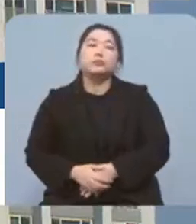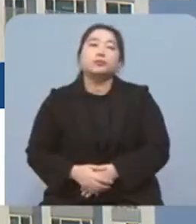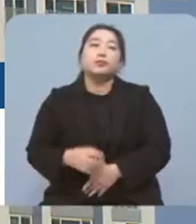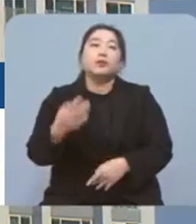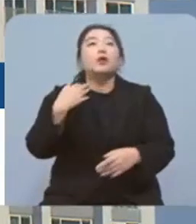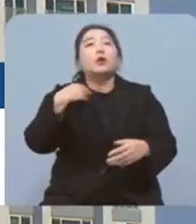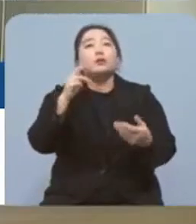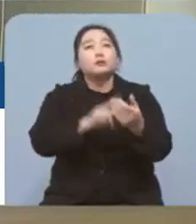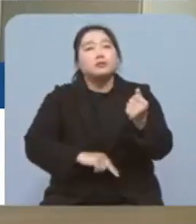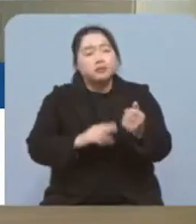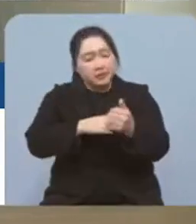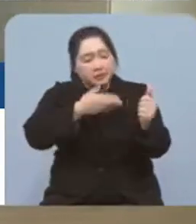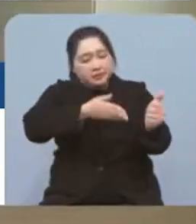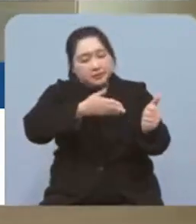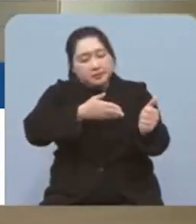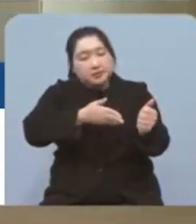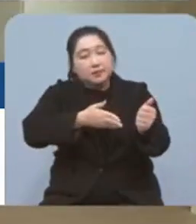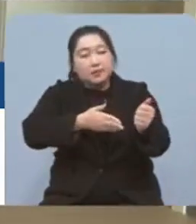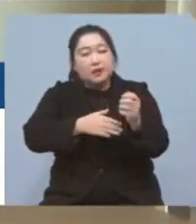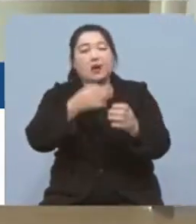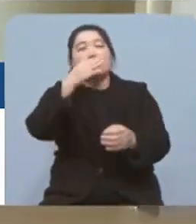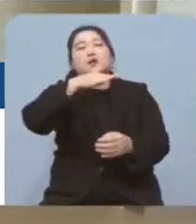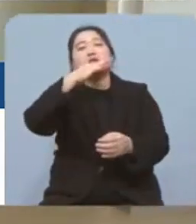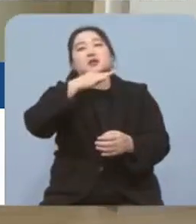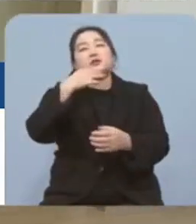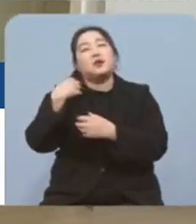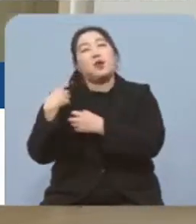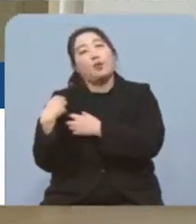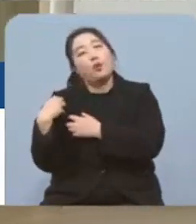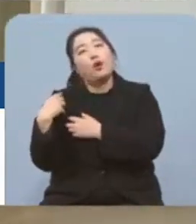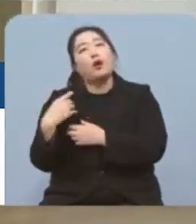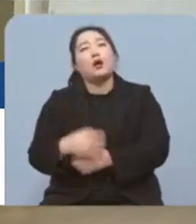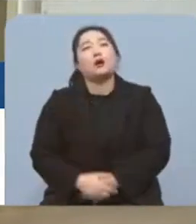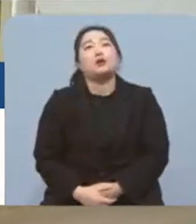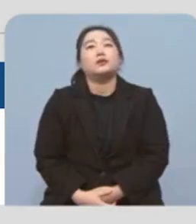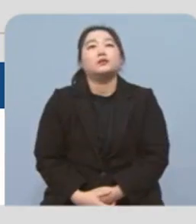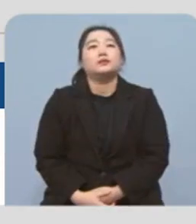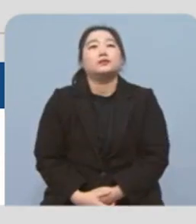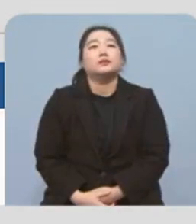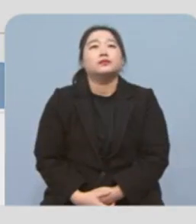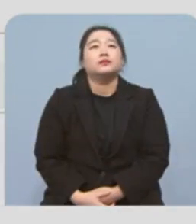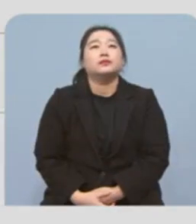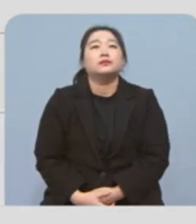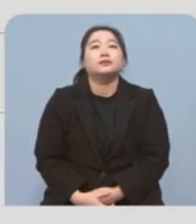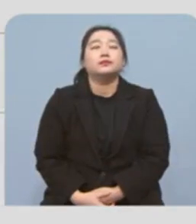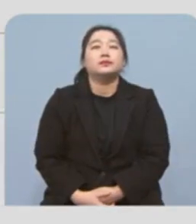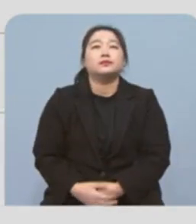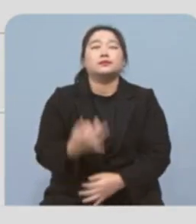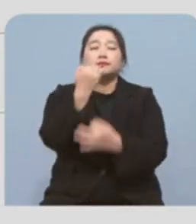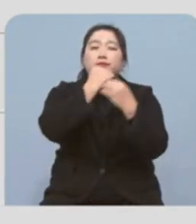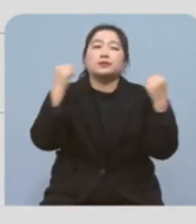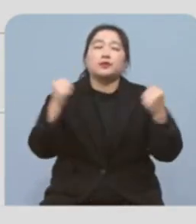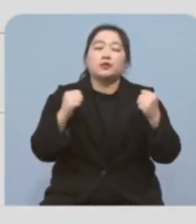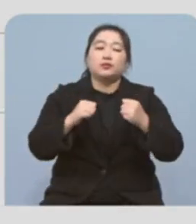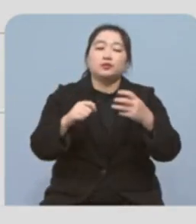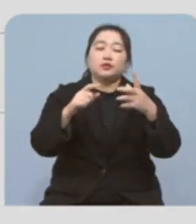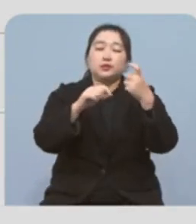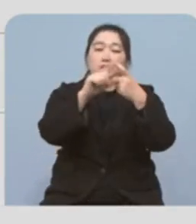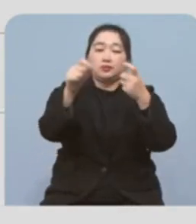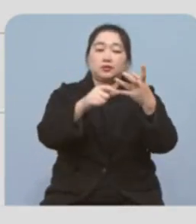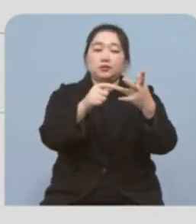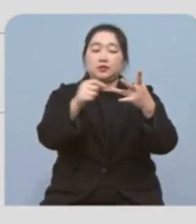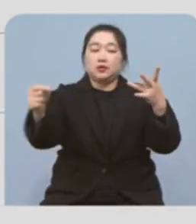저희는 권장하기도 하지만 리적인 또 그 압박감 하고 충북의 이달 셋째 주 전세